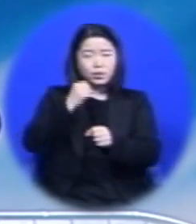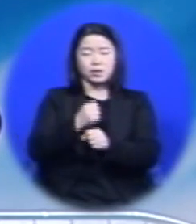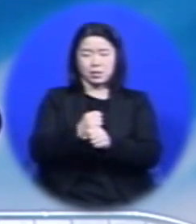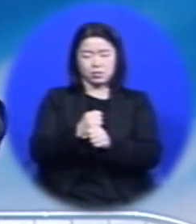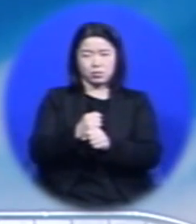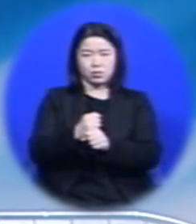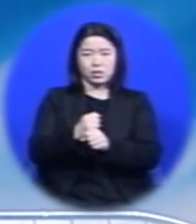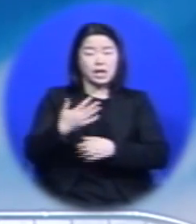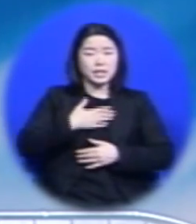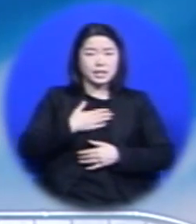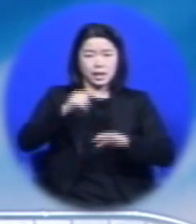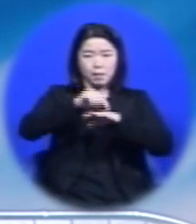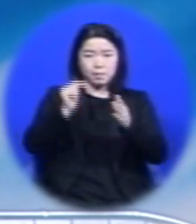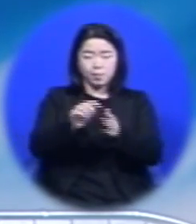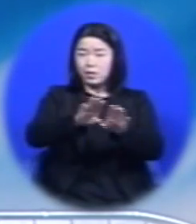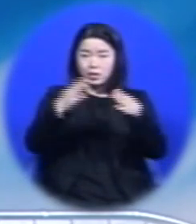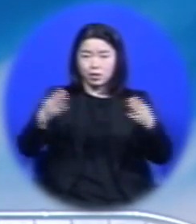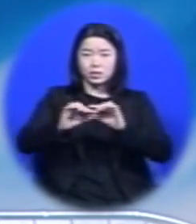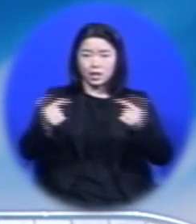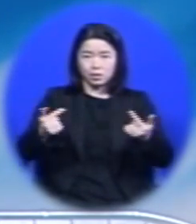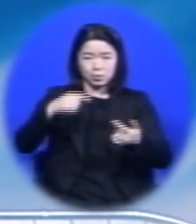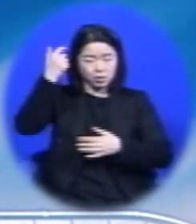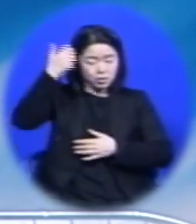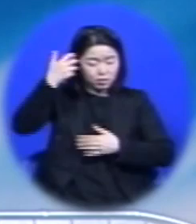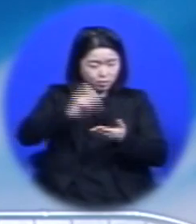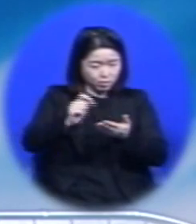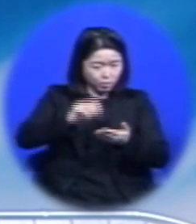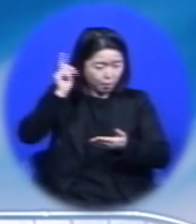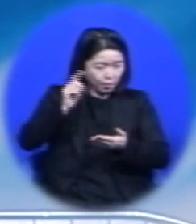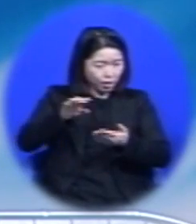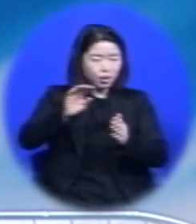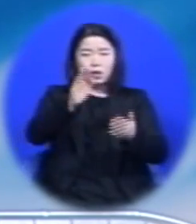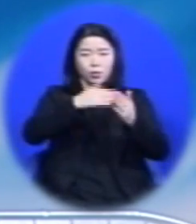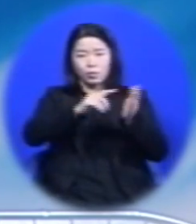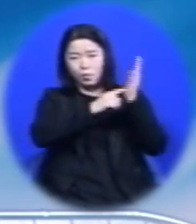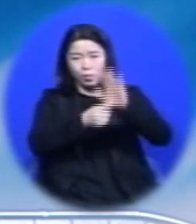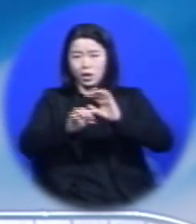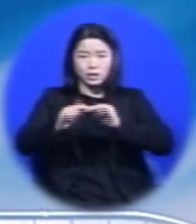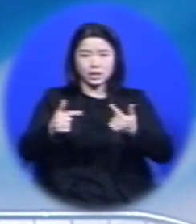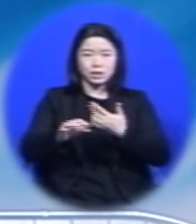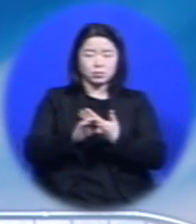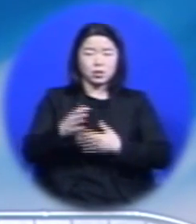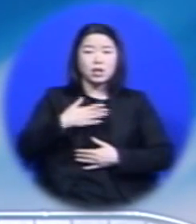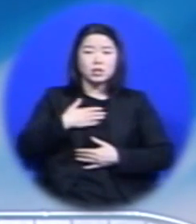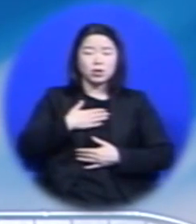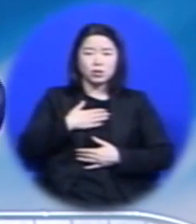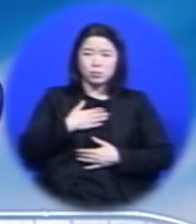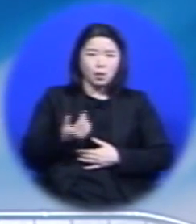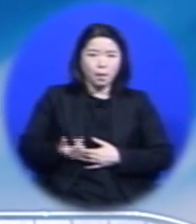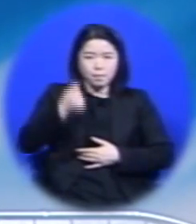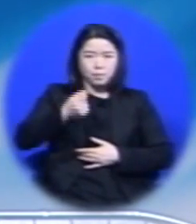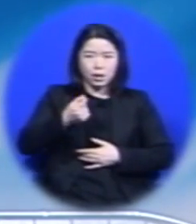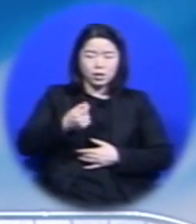만듭니다 제가 마음을 열지 않으면 일기를 매일 써서 공개하지 않으면 그러면 저는 금방